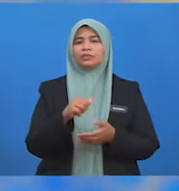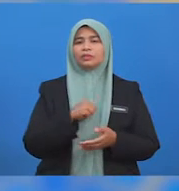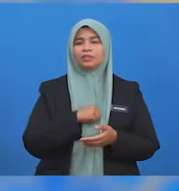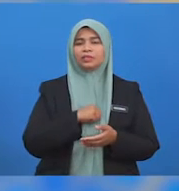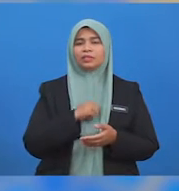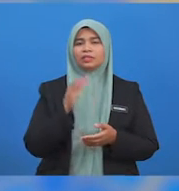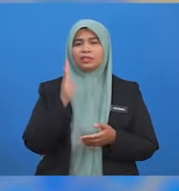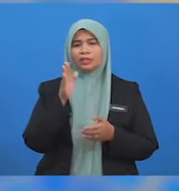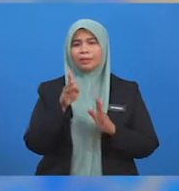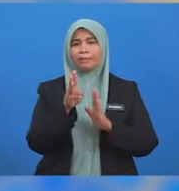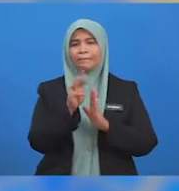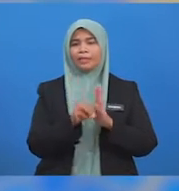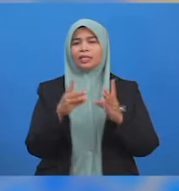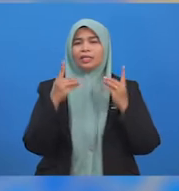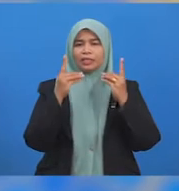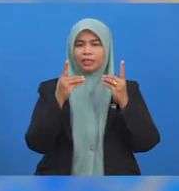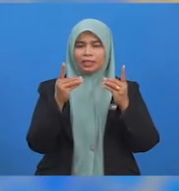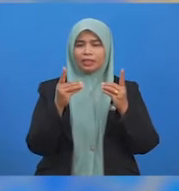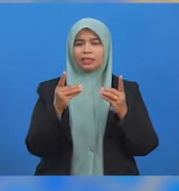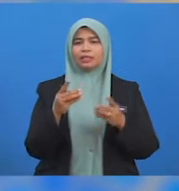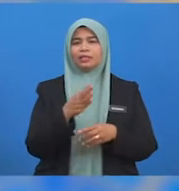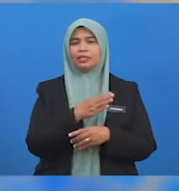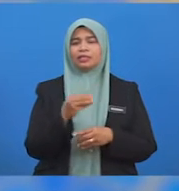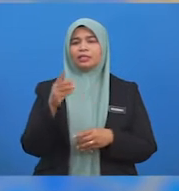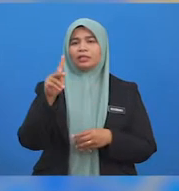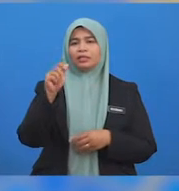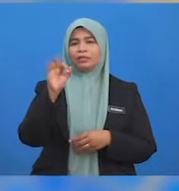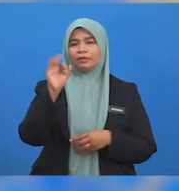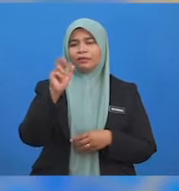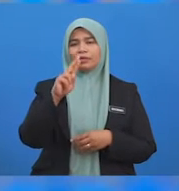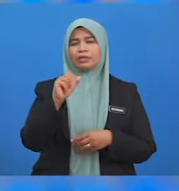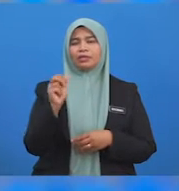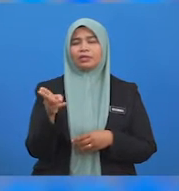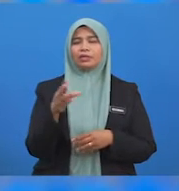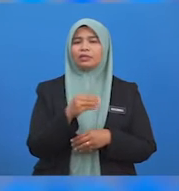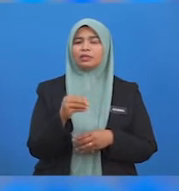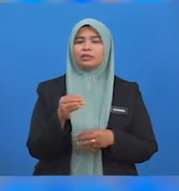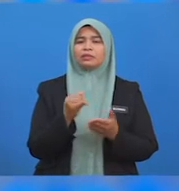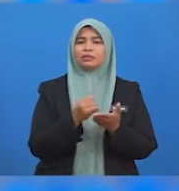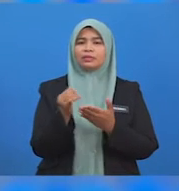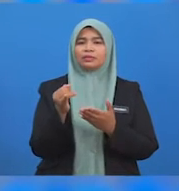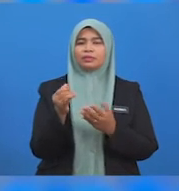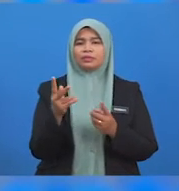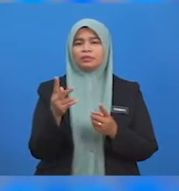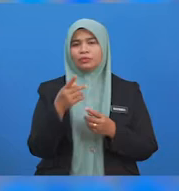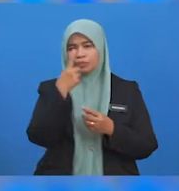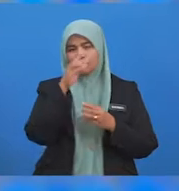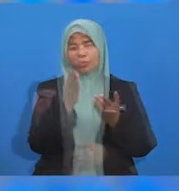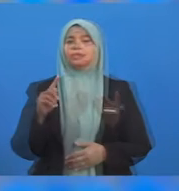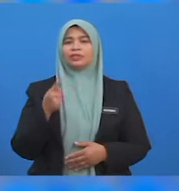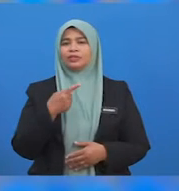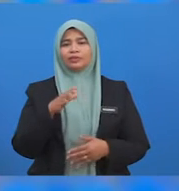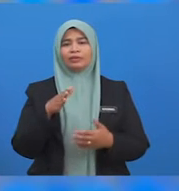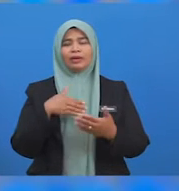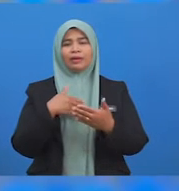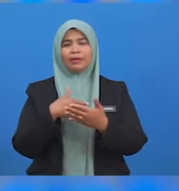penjenayah memohon taubat dan keampunan daripada Allah Subhanahu Wa Taala. Baiklah murid-murid, pelayaran kita